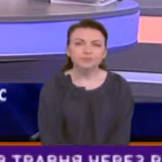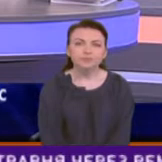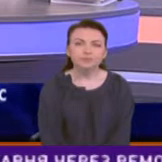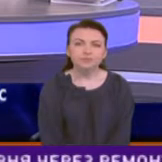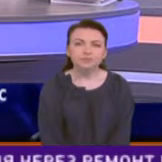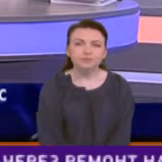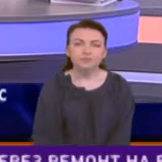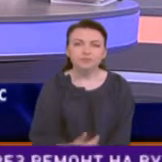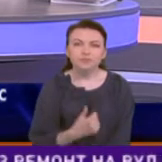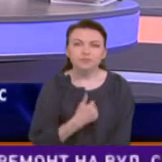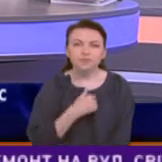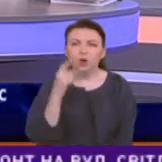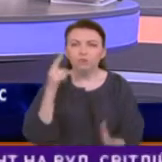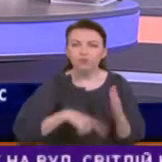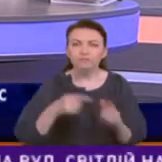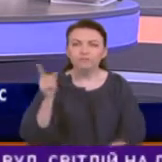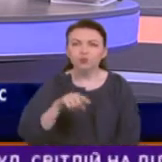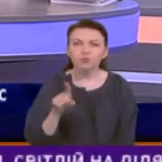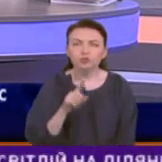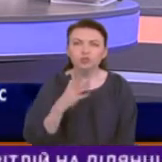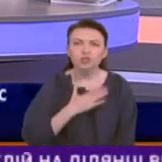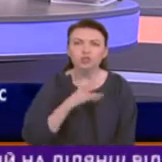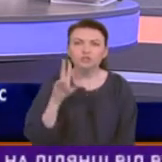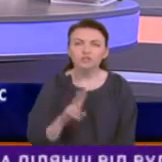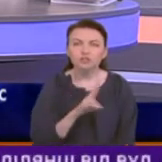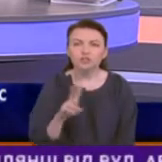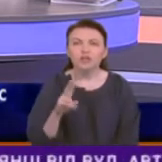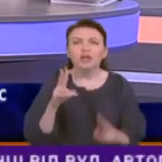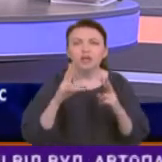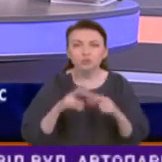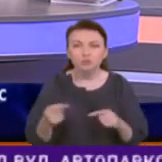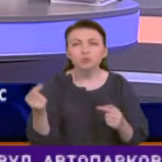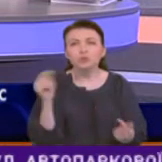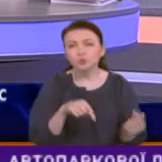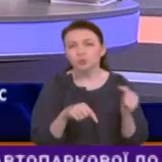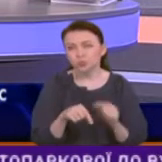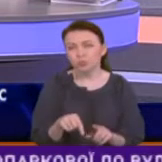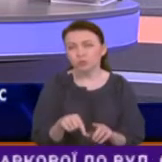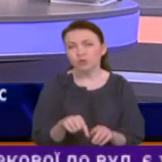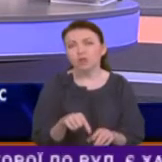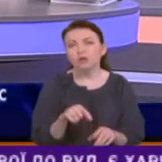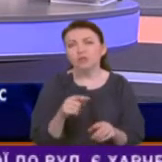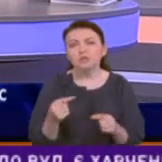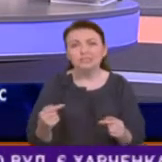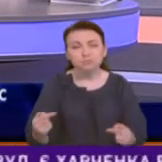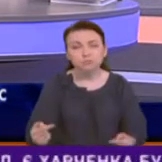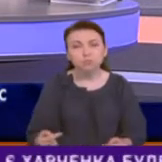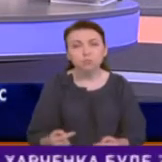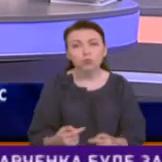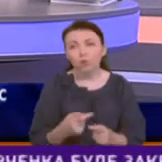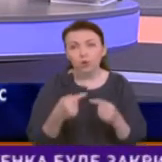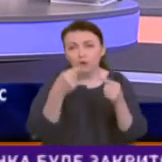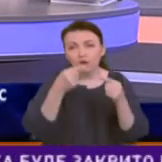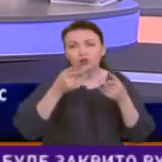в тому, що наші священники розберуться друг з другом, тому що скоро рождається істина. Це